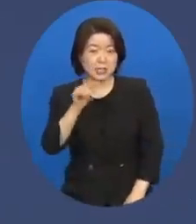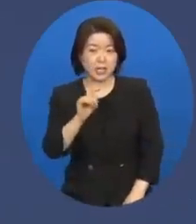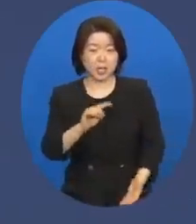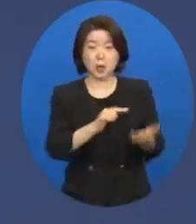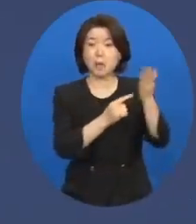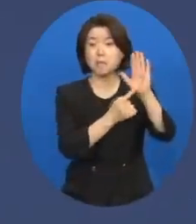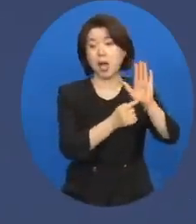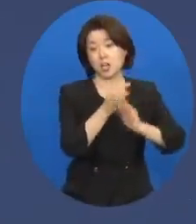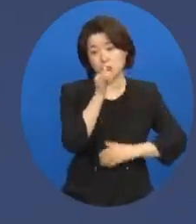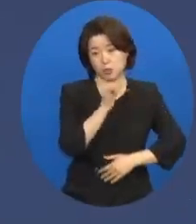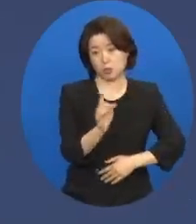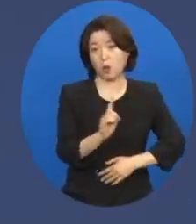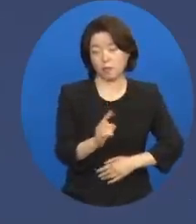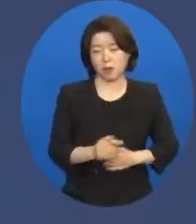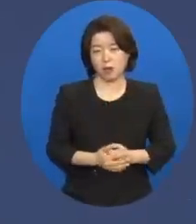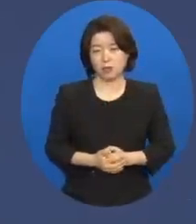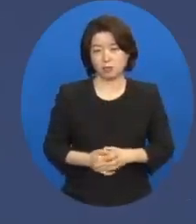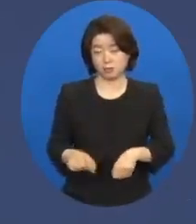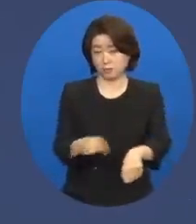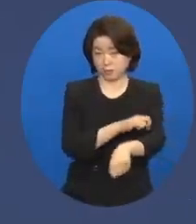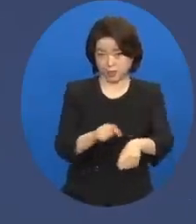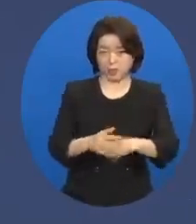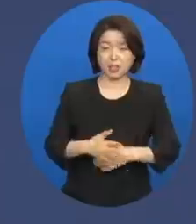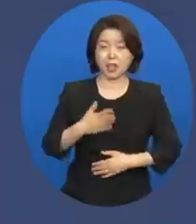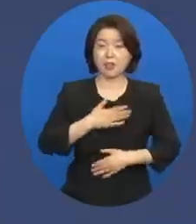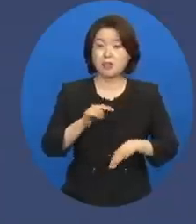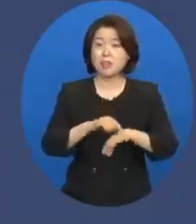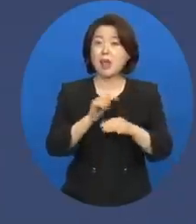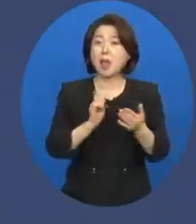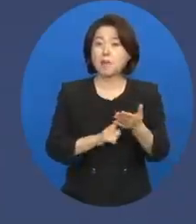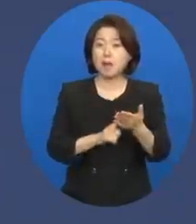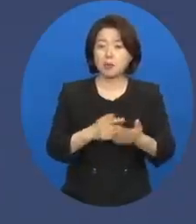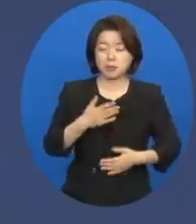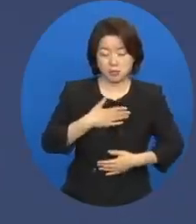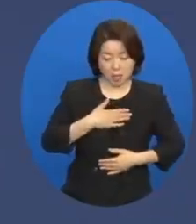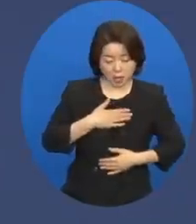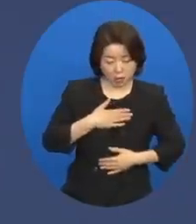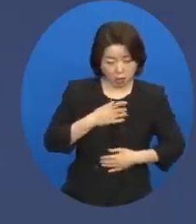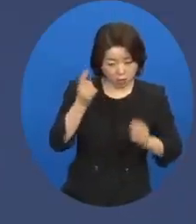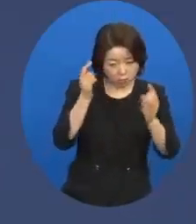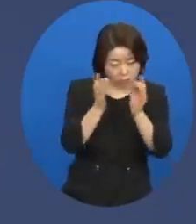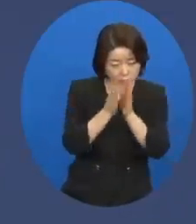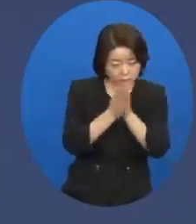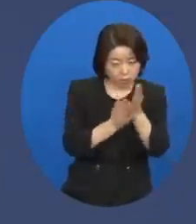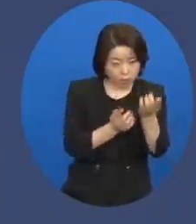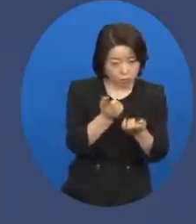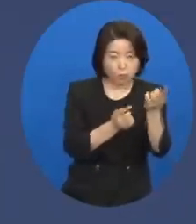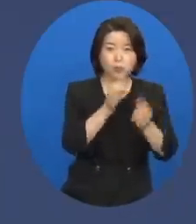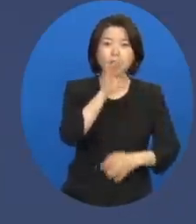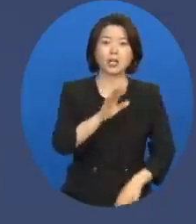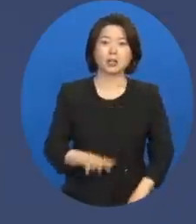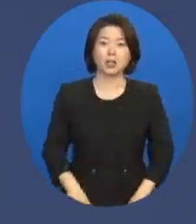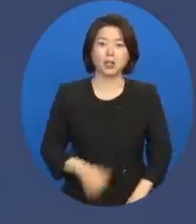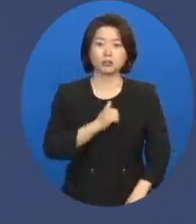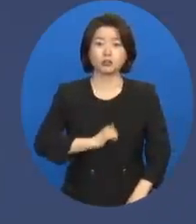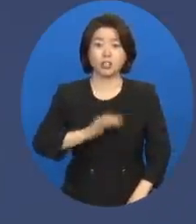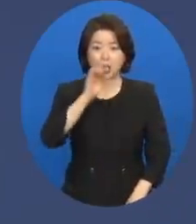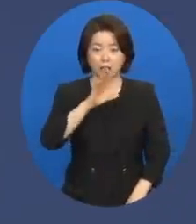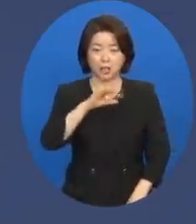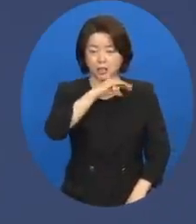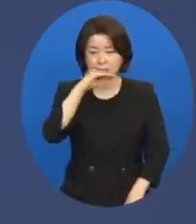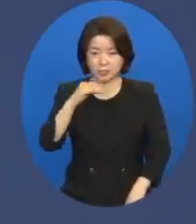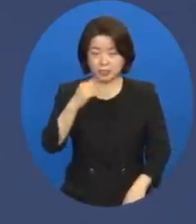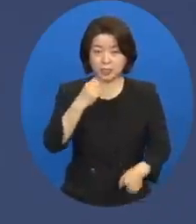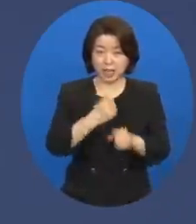반응을 하는데, 특히나 내 마음이 내가 스스로 컨트롤이 안 돼요. 정상이 아니라는